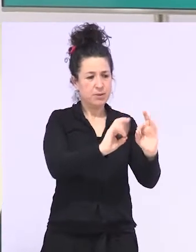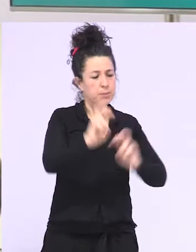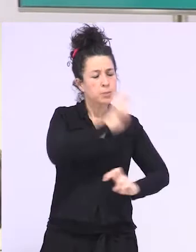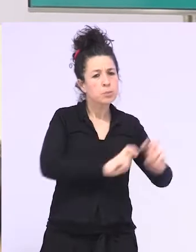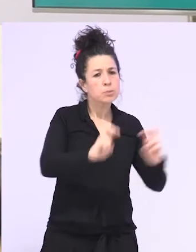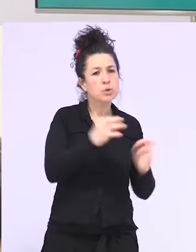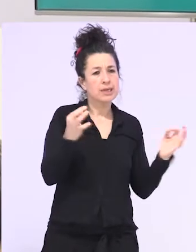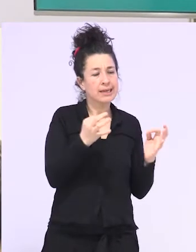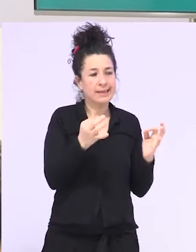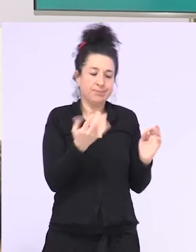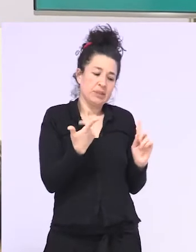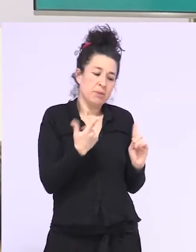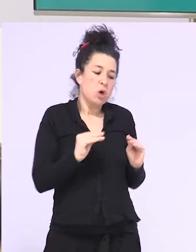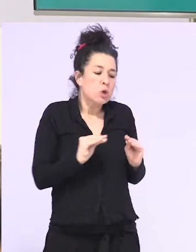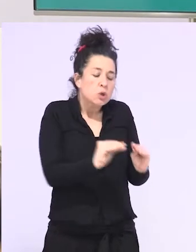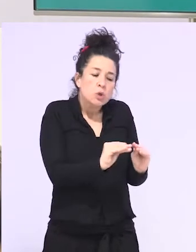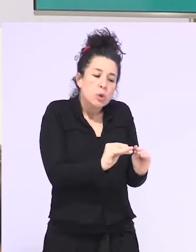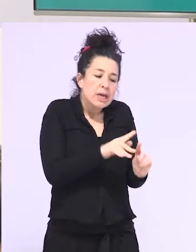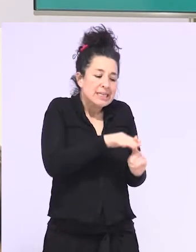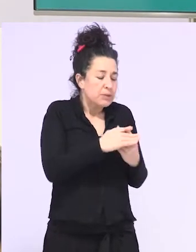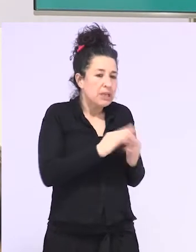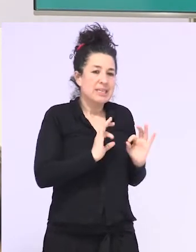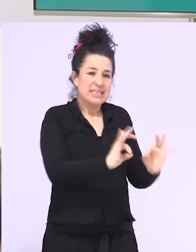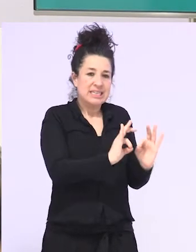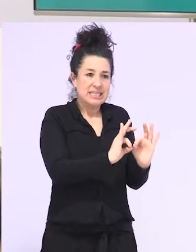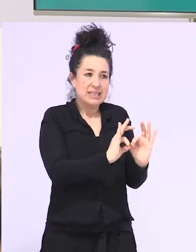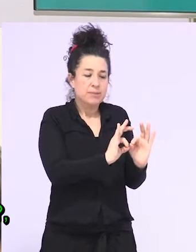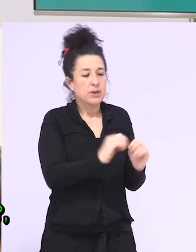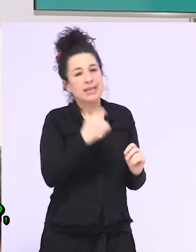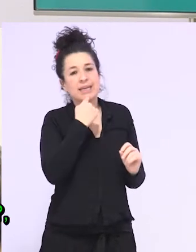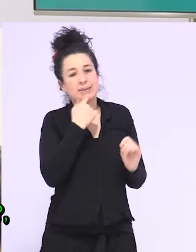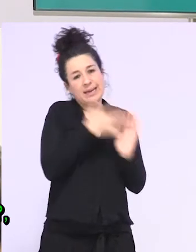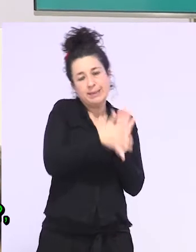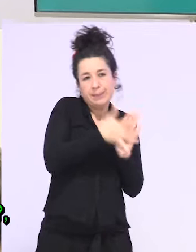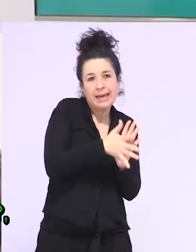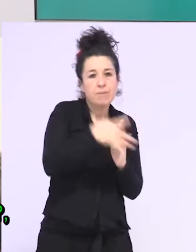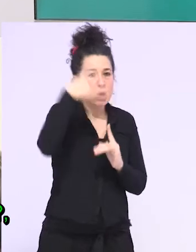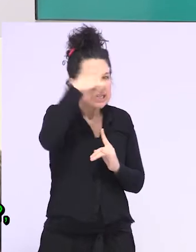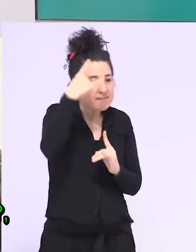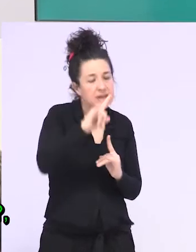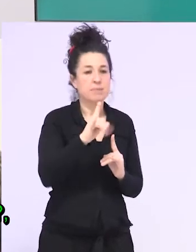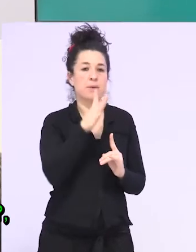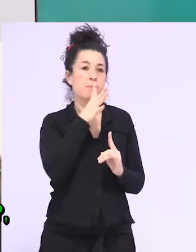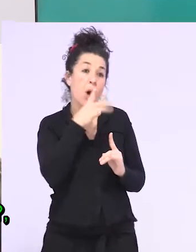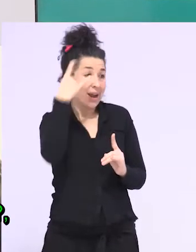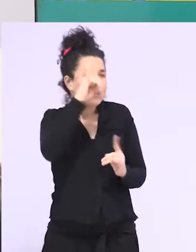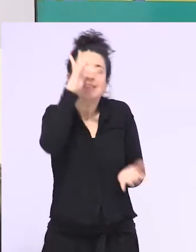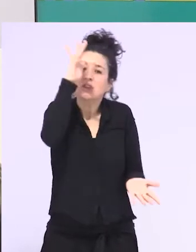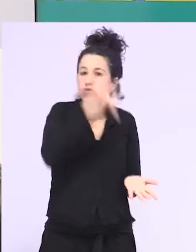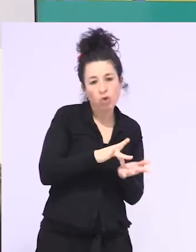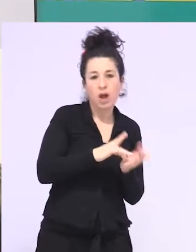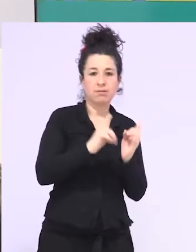kausak zirkunstantzia partikularretan. Jarriko dute fokoa Sanferminak ziralako. Kau, Sanferminetan zer gertatzen da? Erasoa gertatzen dira, ez?